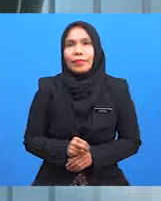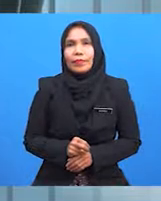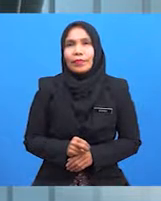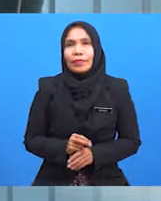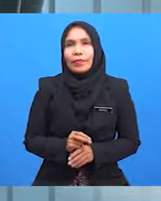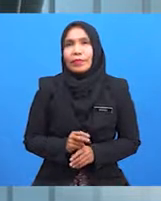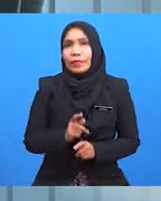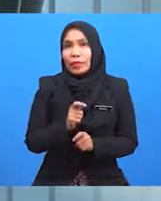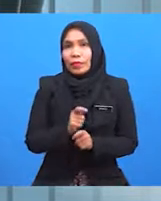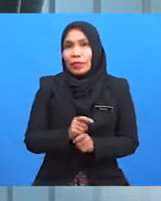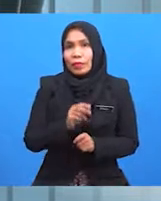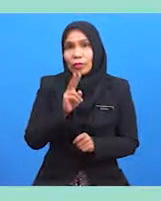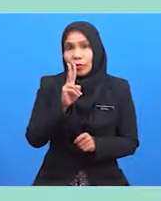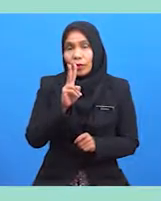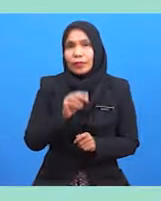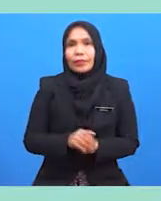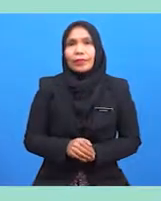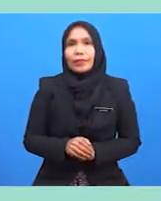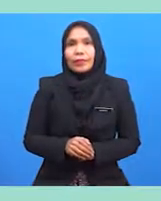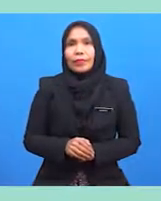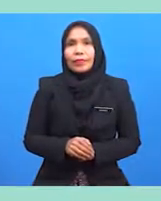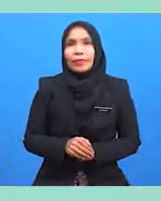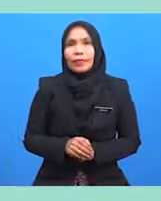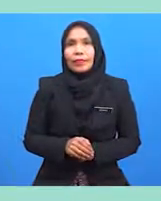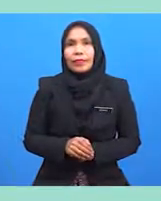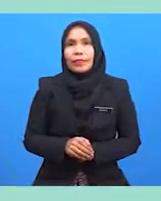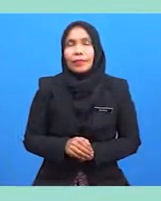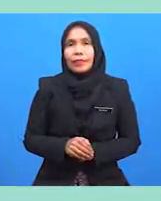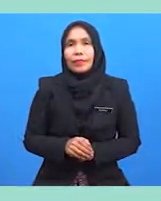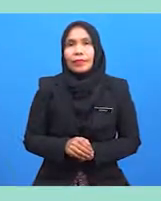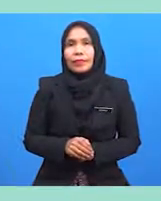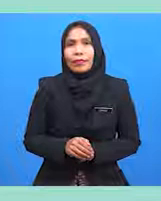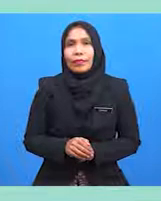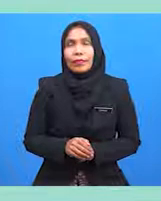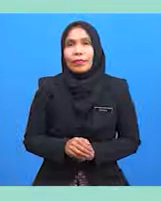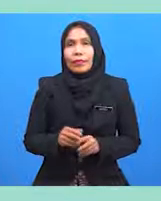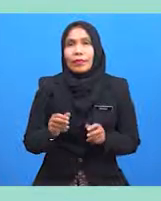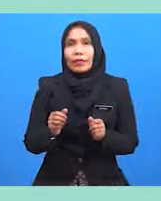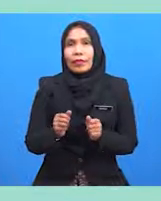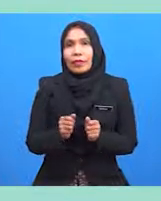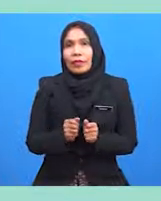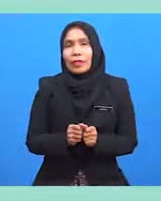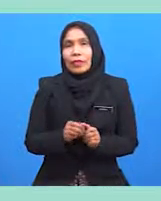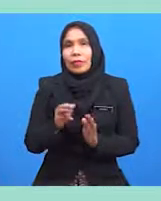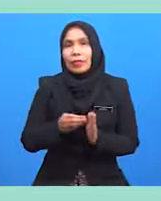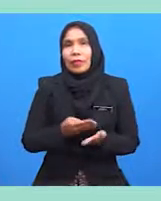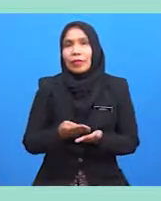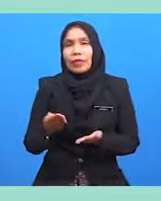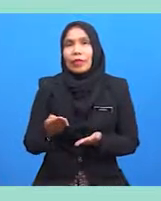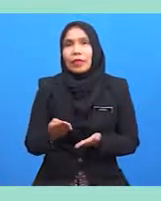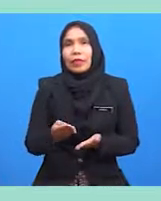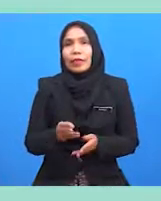Fungsi kedua Bank Pusat ialah sebagai jurubank kepada kerajaan dengan memberi pendahuluan atau